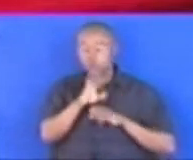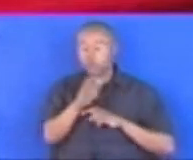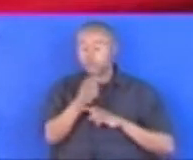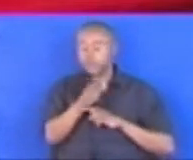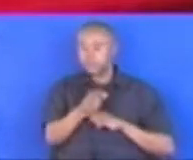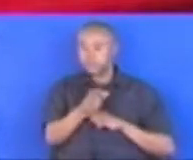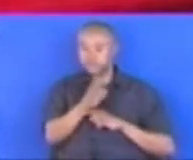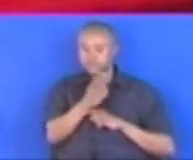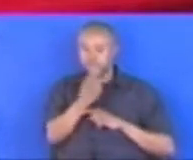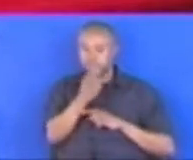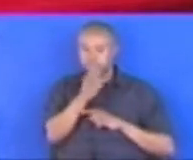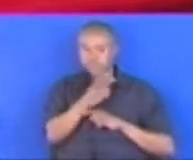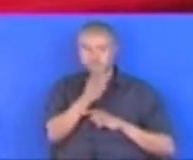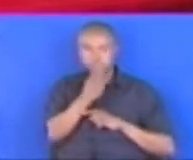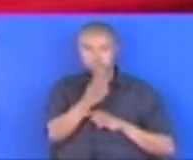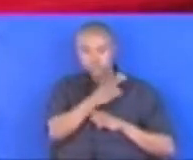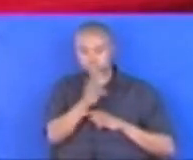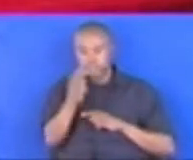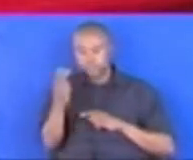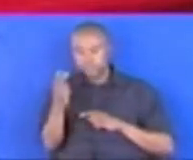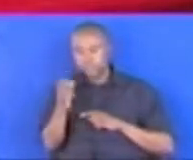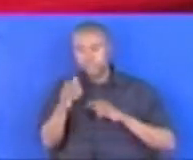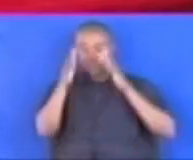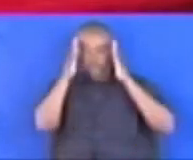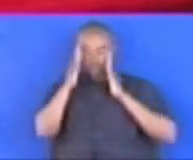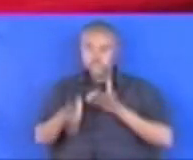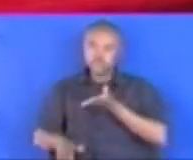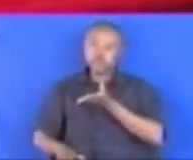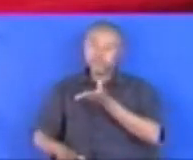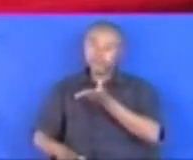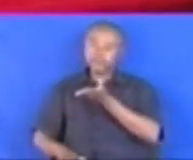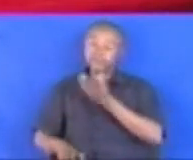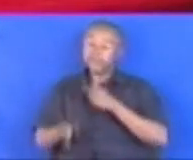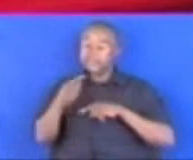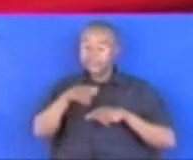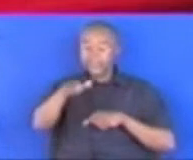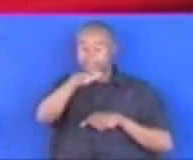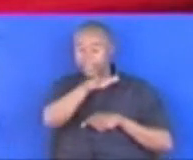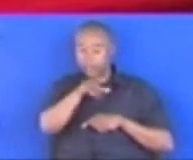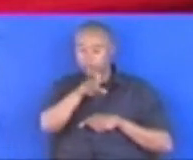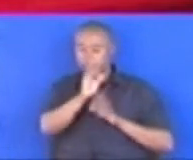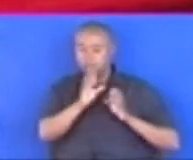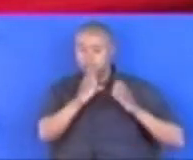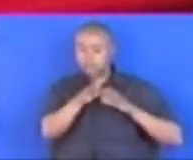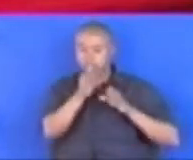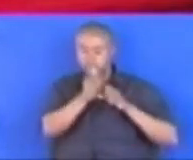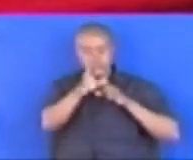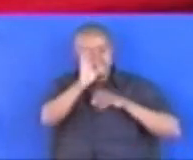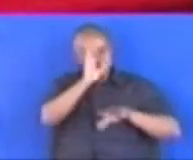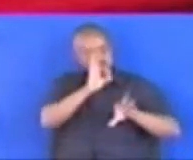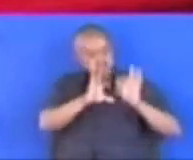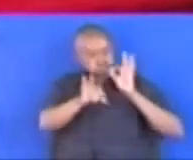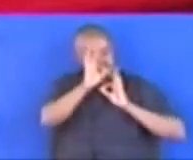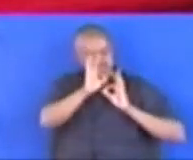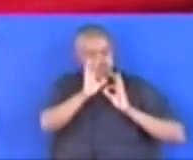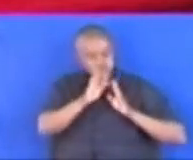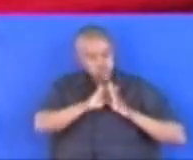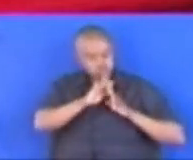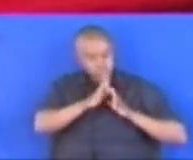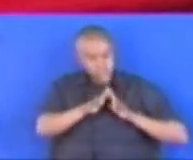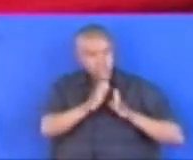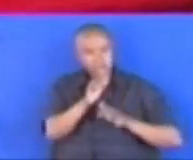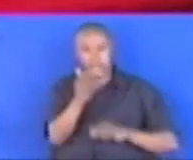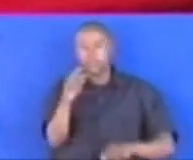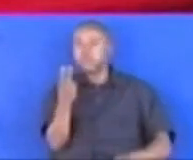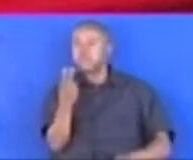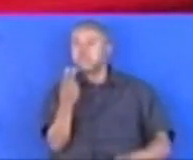fedha 21-22. Mheshimiwa Spika, Naibu Spika, katika eneo hili kamati imefanya uchambuzi wa aina mbili kama